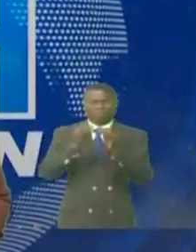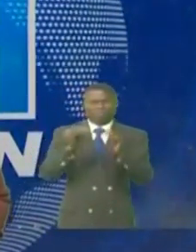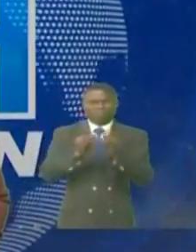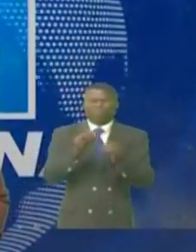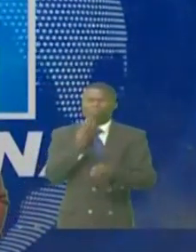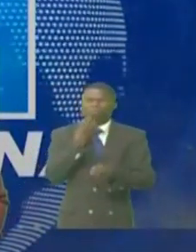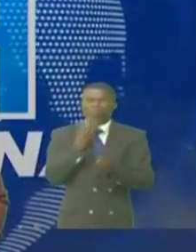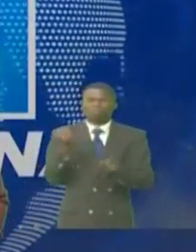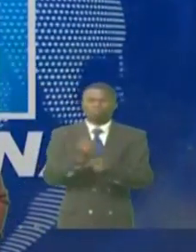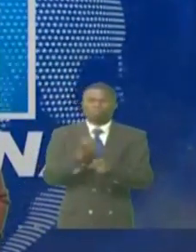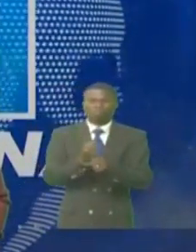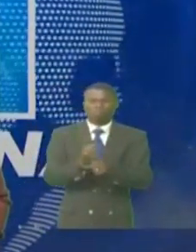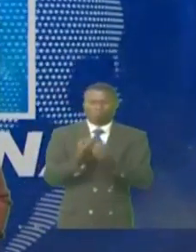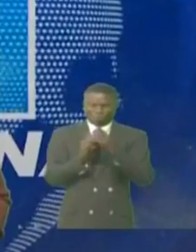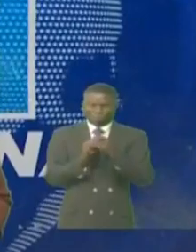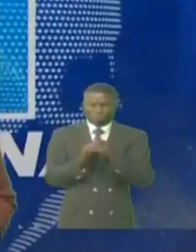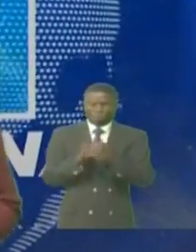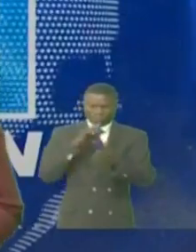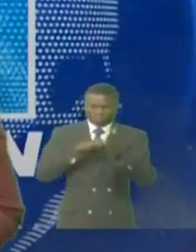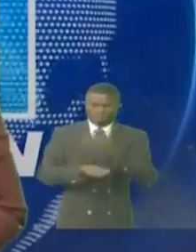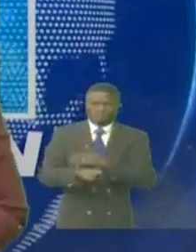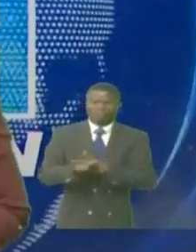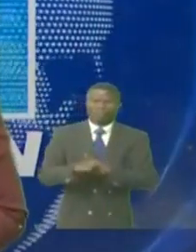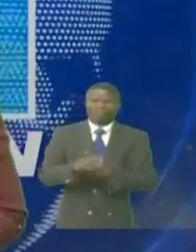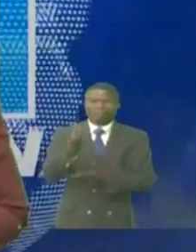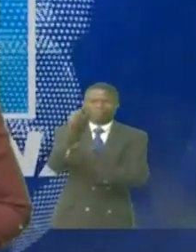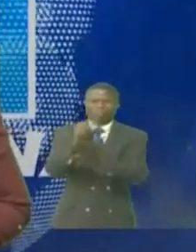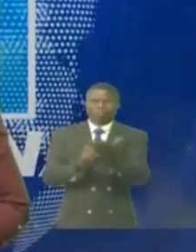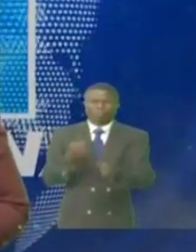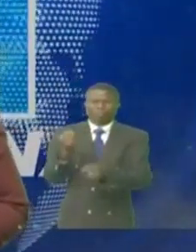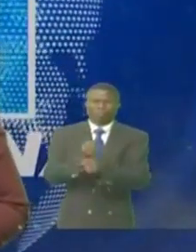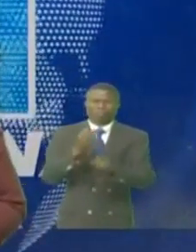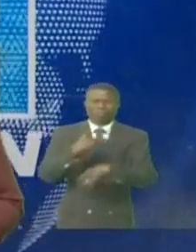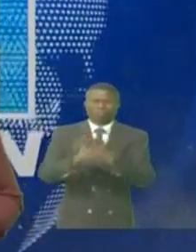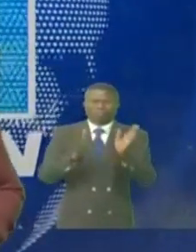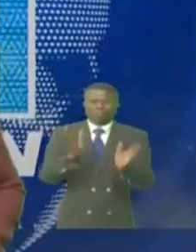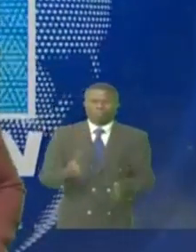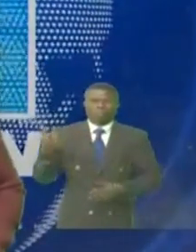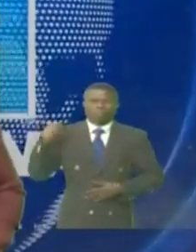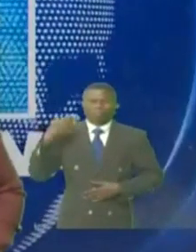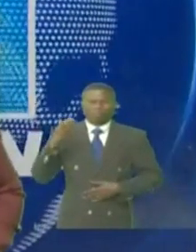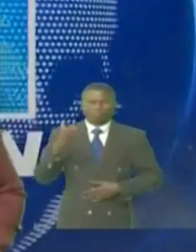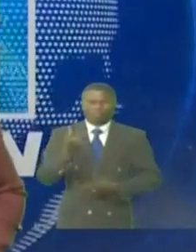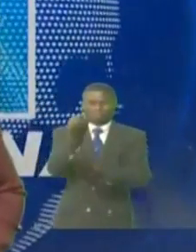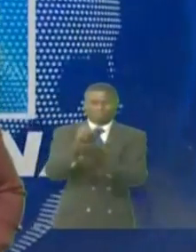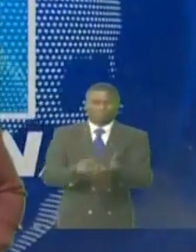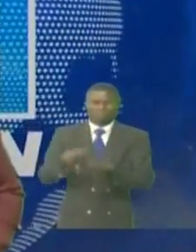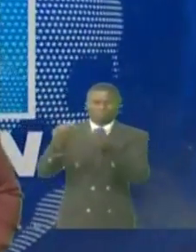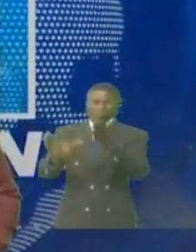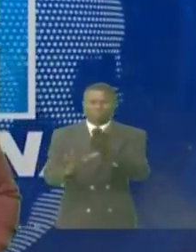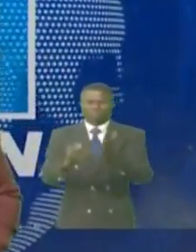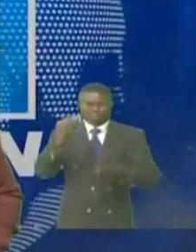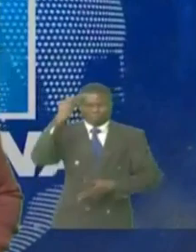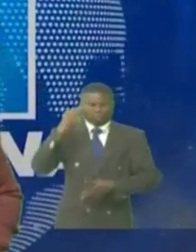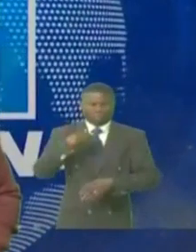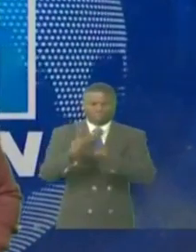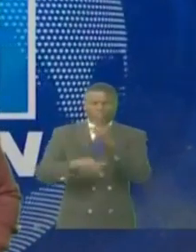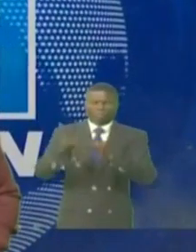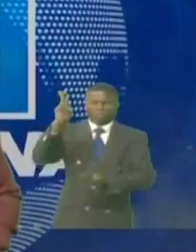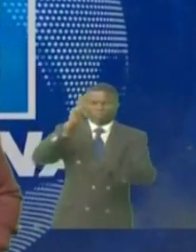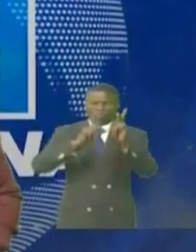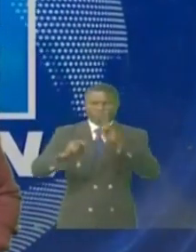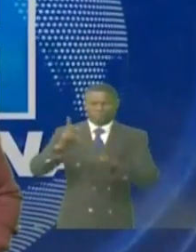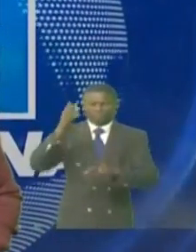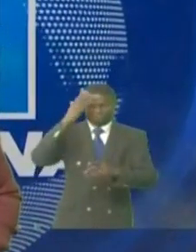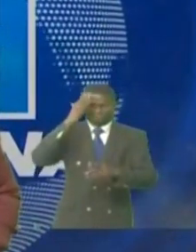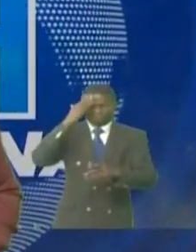inspecteurs de travail vont bientôt intégrer le fichier des fonctionnaires de l'État. Les listes ont été remises au vice-premier ministre de la fonction publique pour prendre